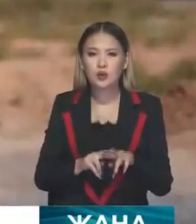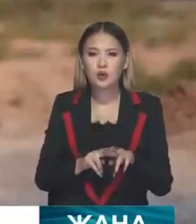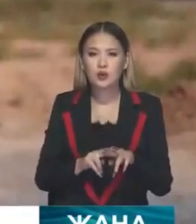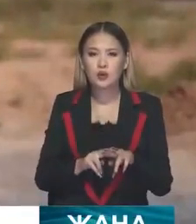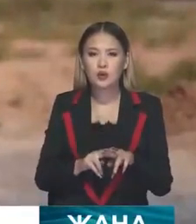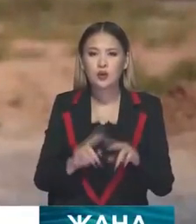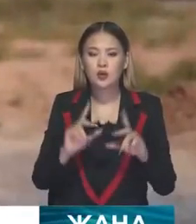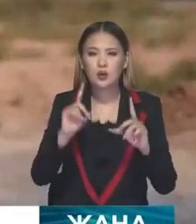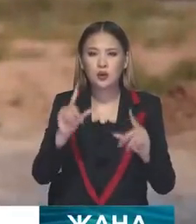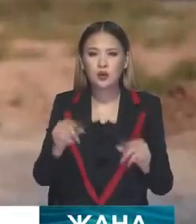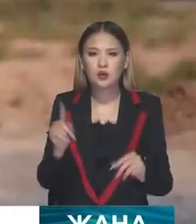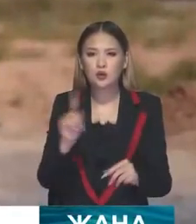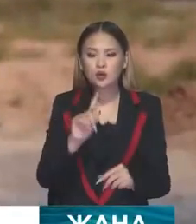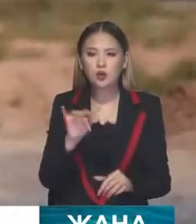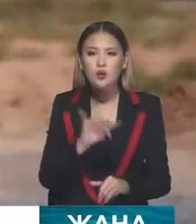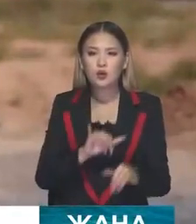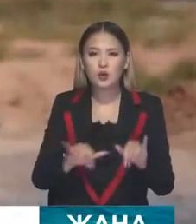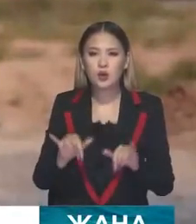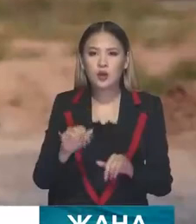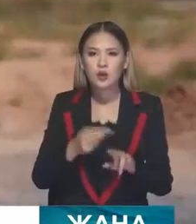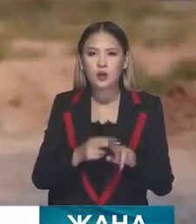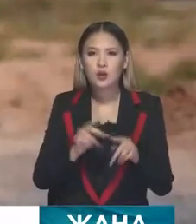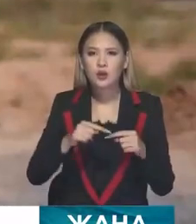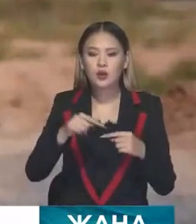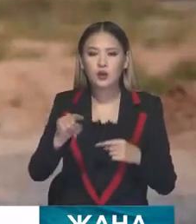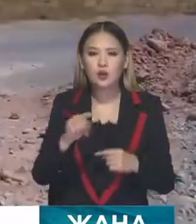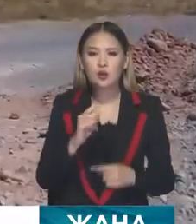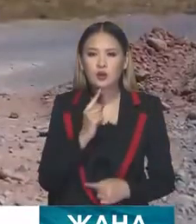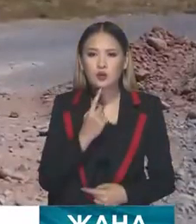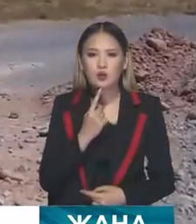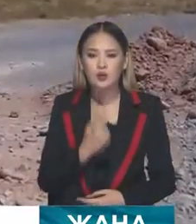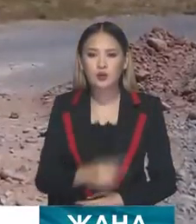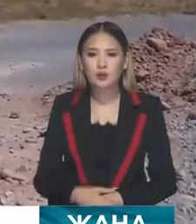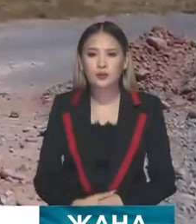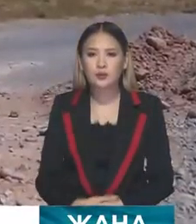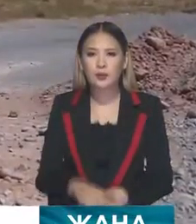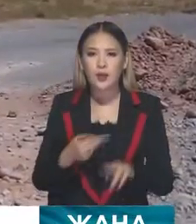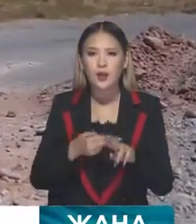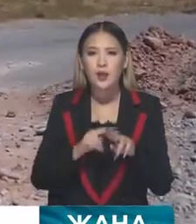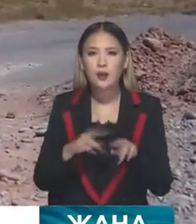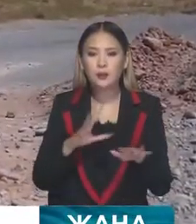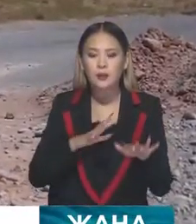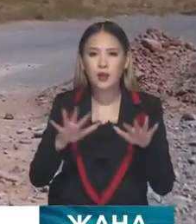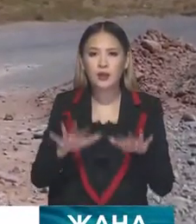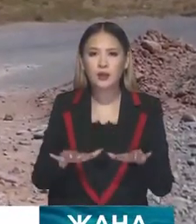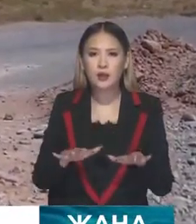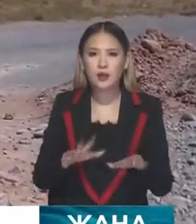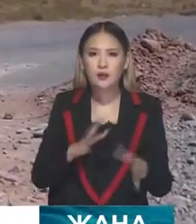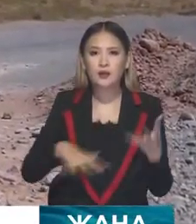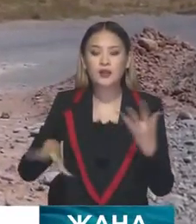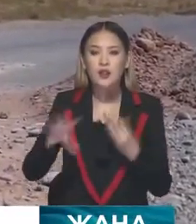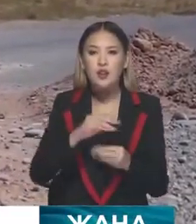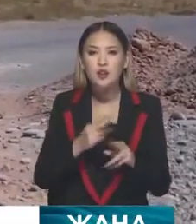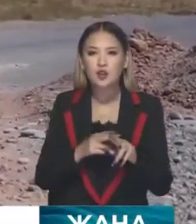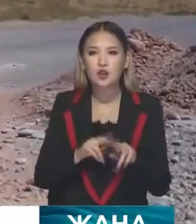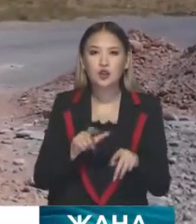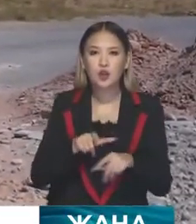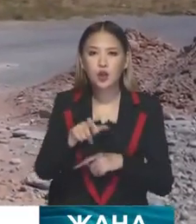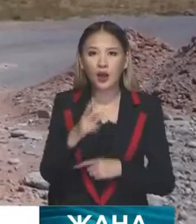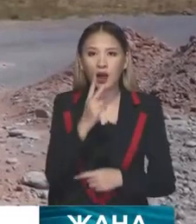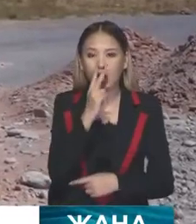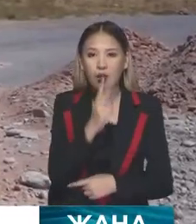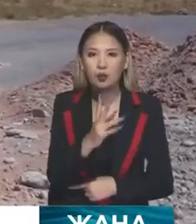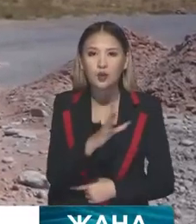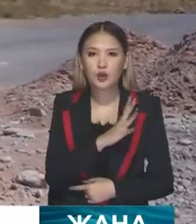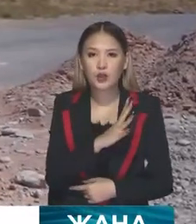7000 әсіресе осы шолақ қорғанменен кентаудың арасына дейін 7000. Елді мекен тұрғындары бар тіршіліктің осы жолға қарап тұрғанын